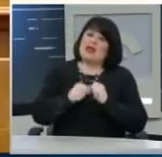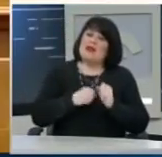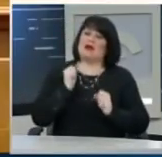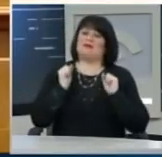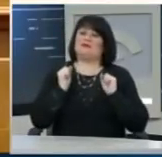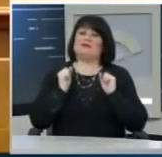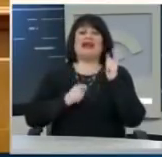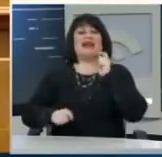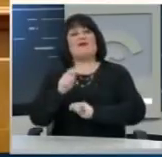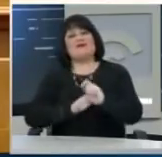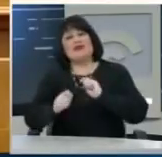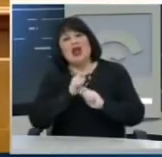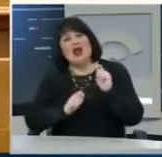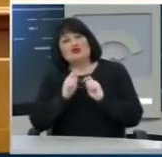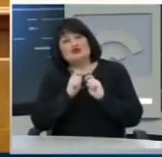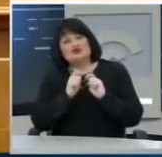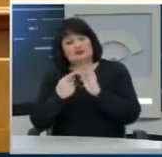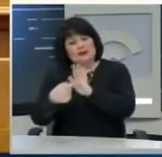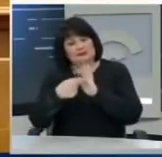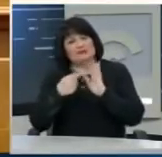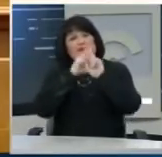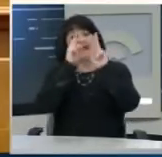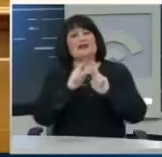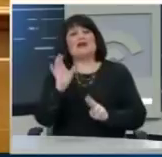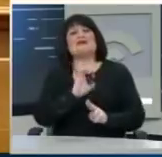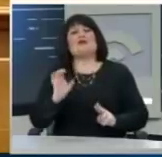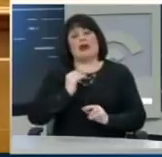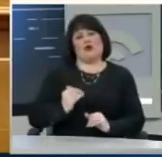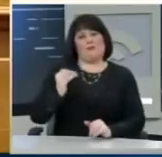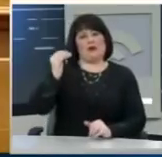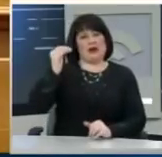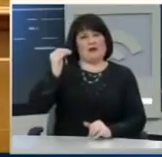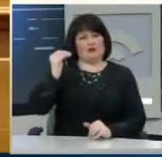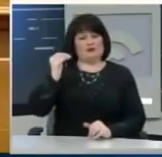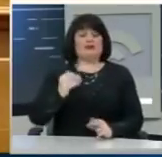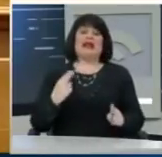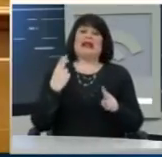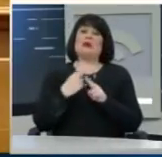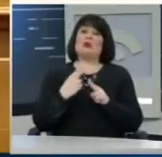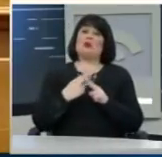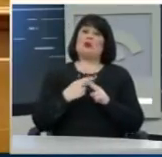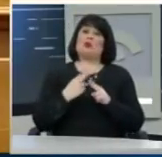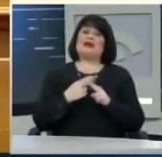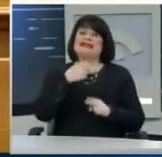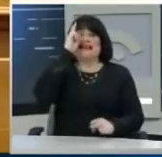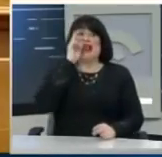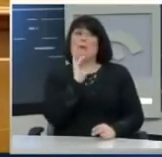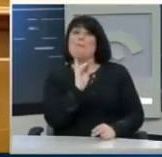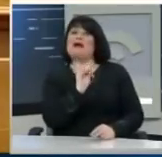να δημιουργήσουμε έρισμα σε διεθνές και ευρωπαϊκό επίπεδο, αλλά και μέσα, κυρίως, στην ίδια τη